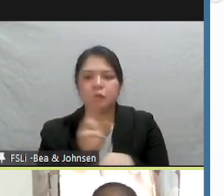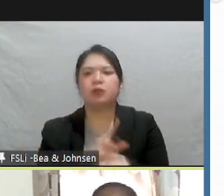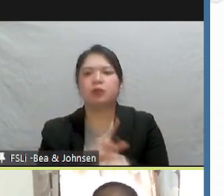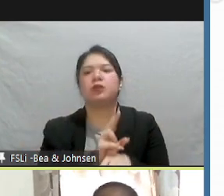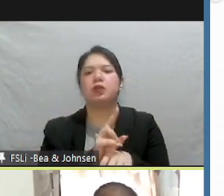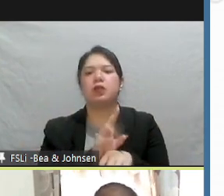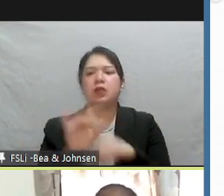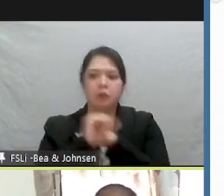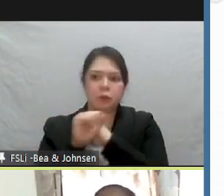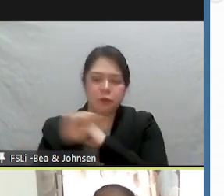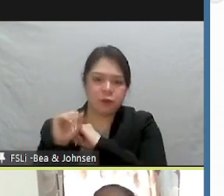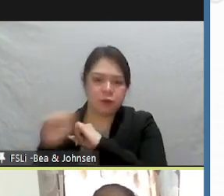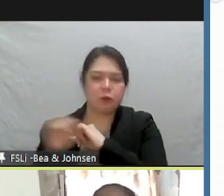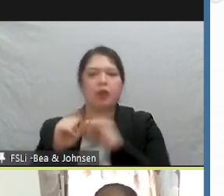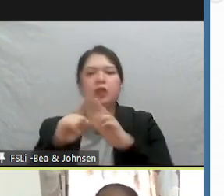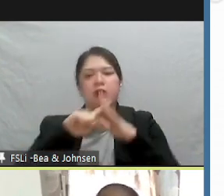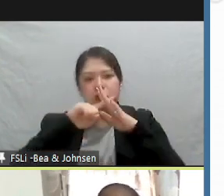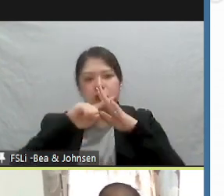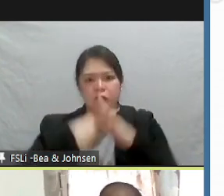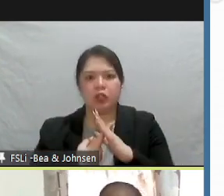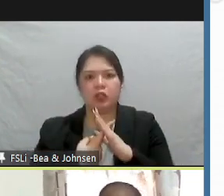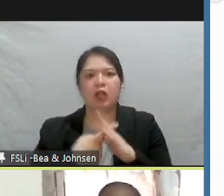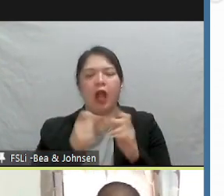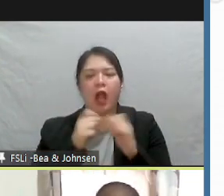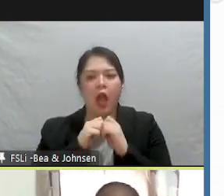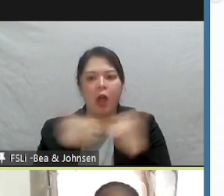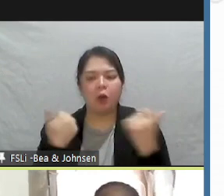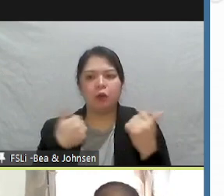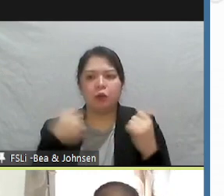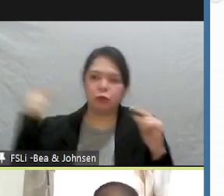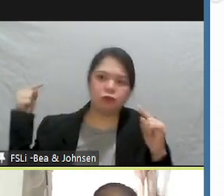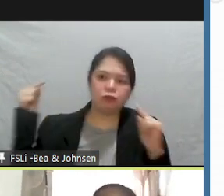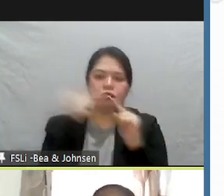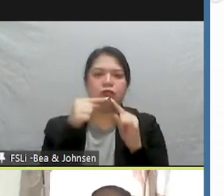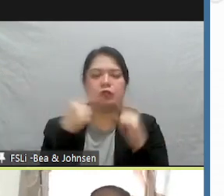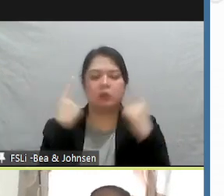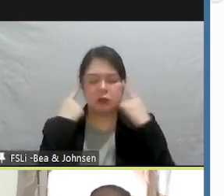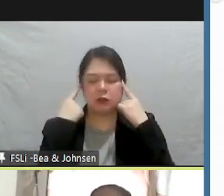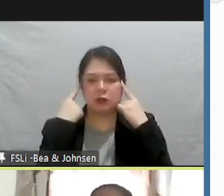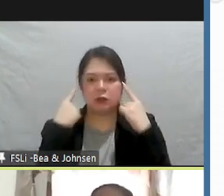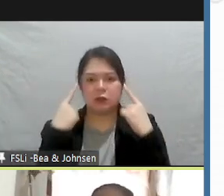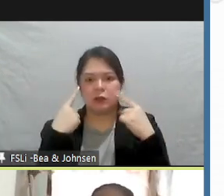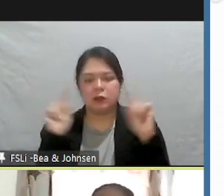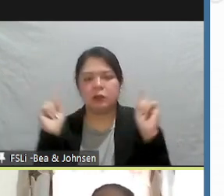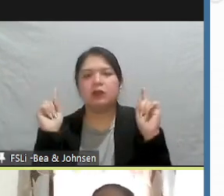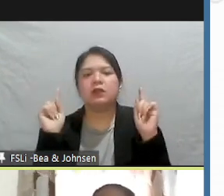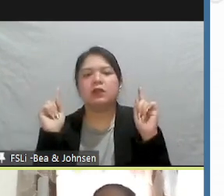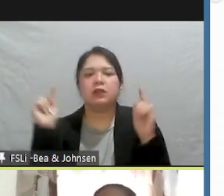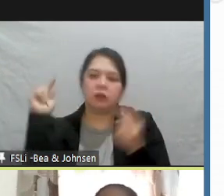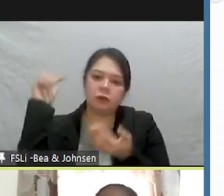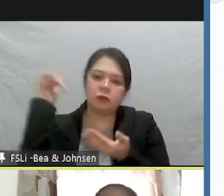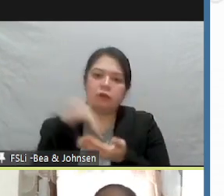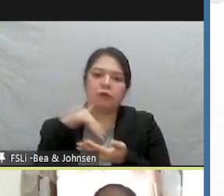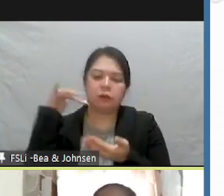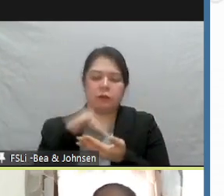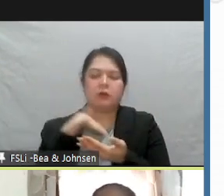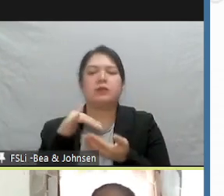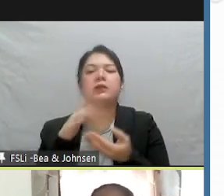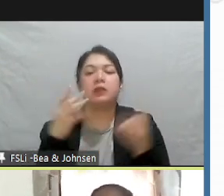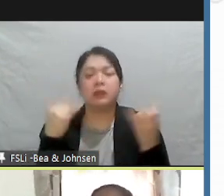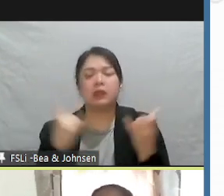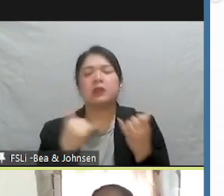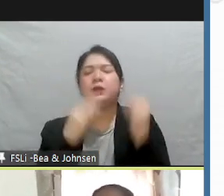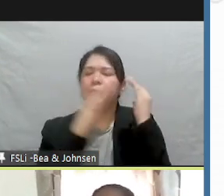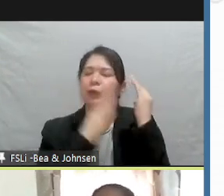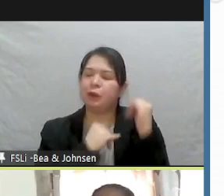siya palang ugat kung paano natin maabot ang isang matagumpay na ating pag-aaral. Kaya sana po